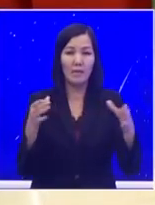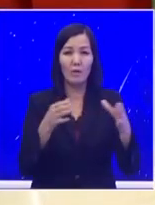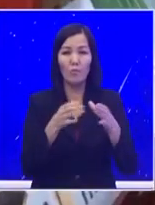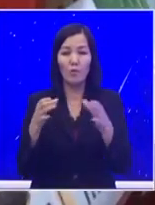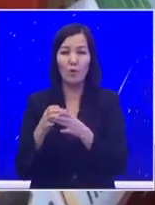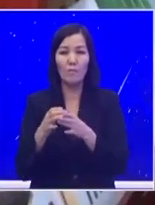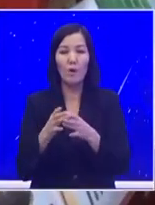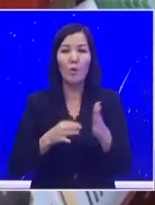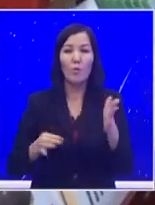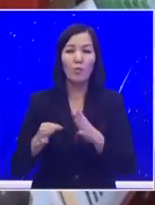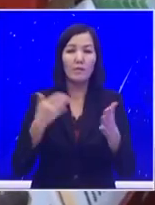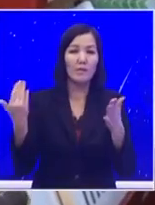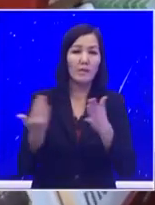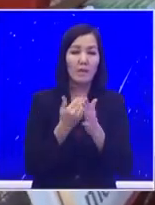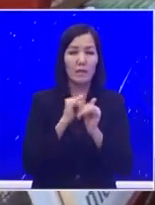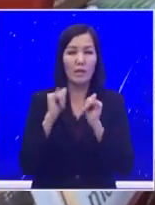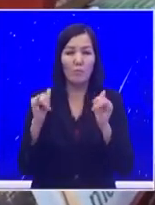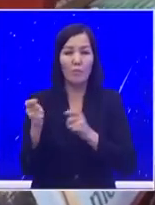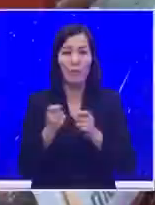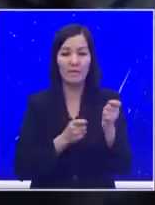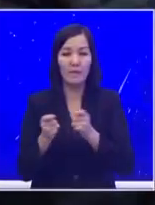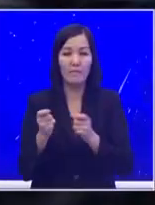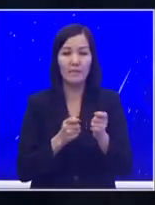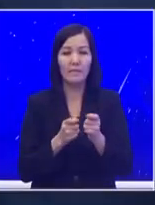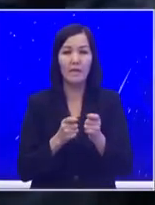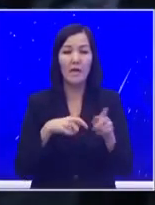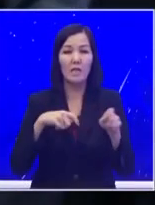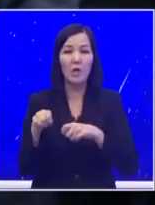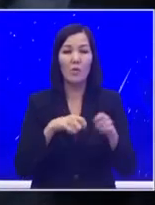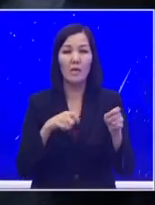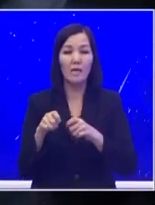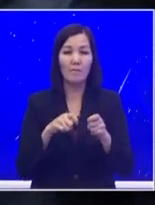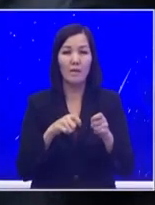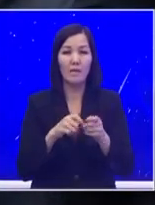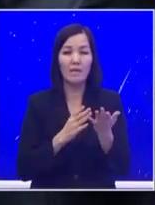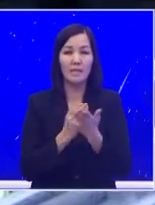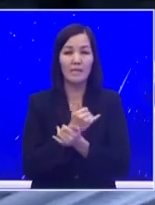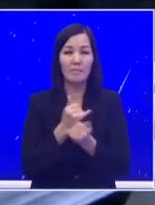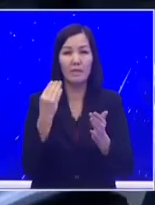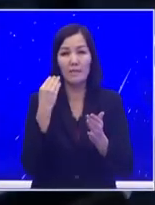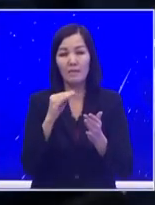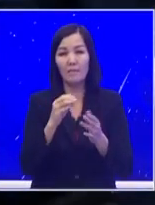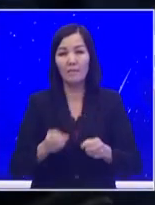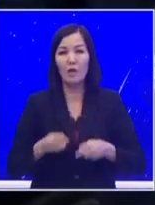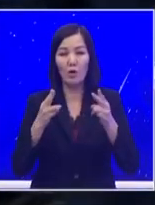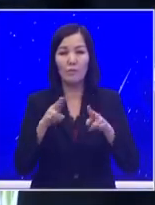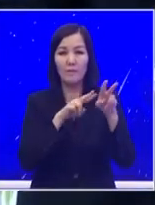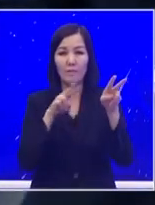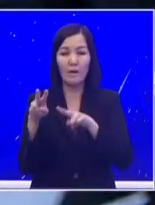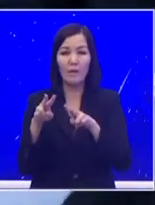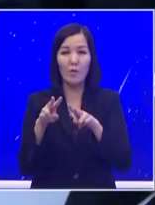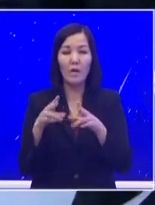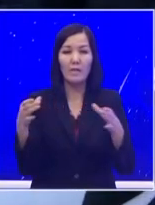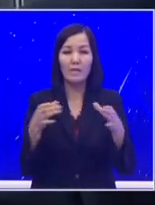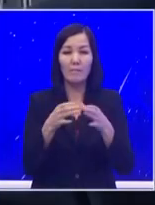облыстық индустриялық инновациялық даму басқармасы, сонымен қатар тауарлармен көрсететін қызметтердің сапасы мен қауіпсіздік бақылау департаменті